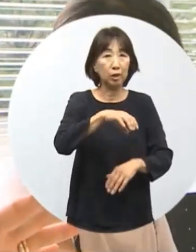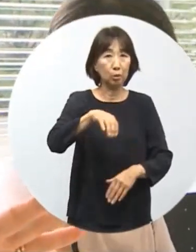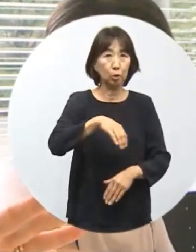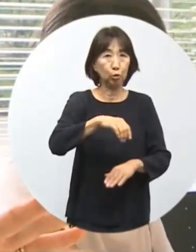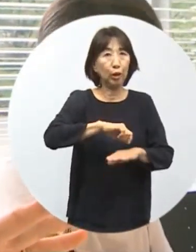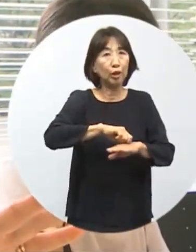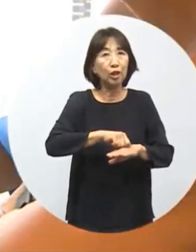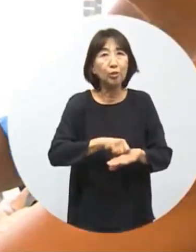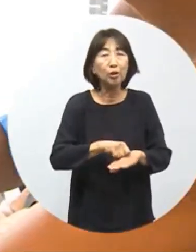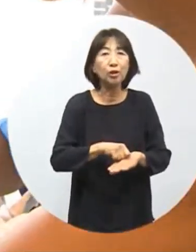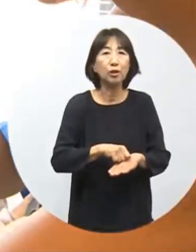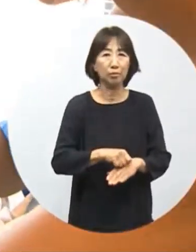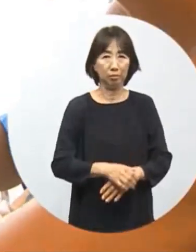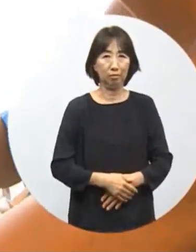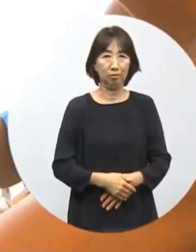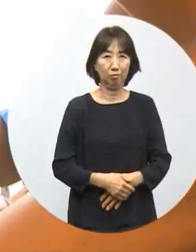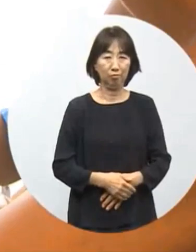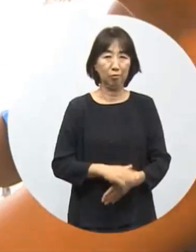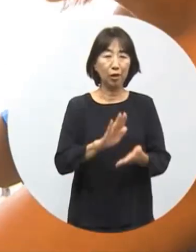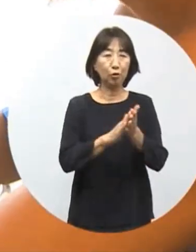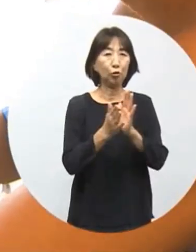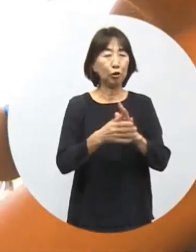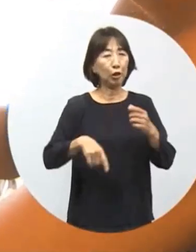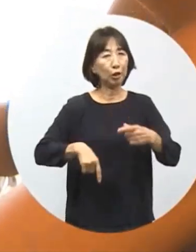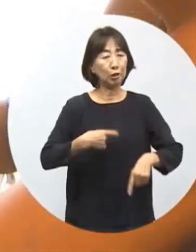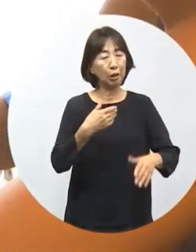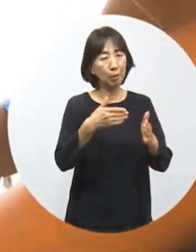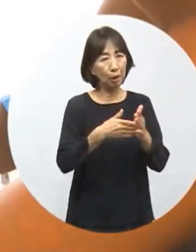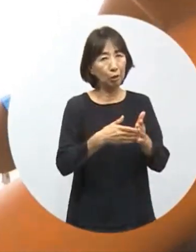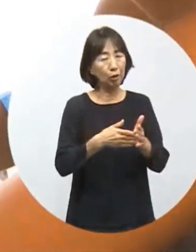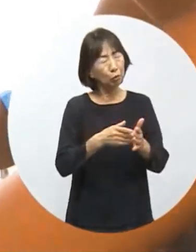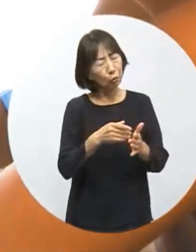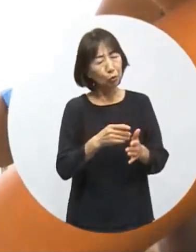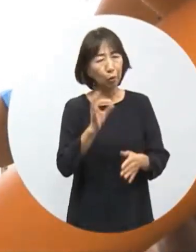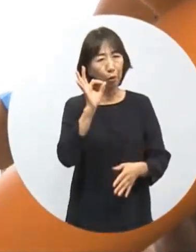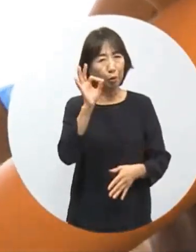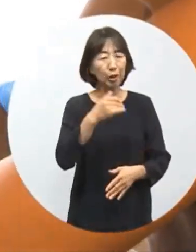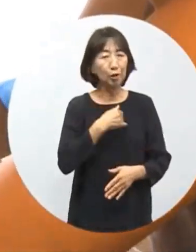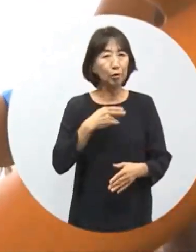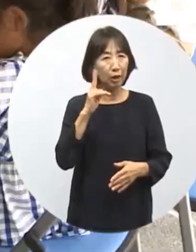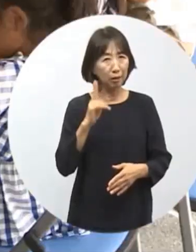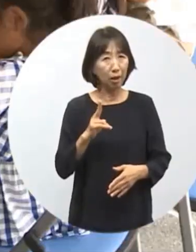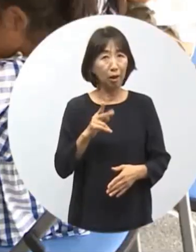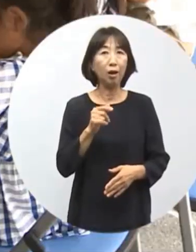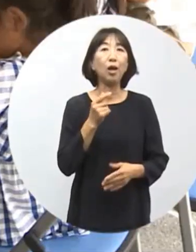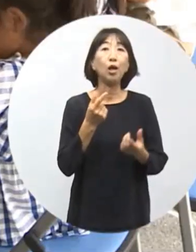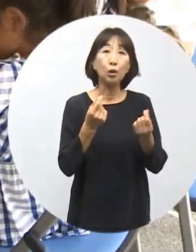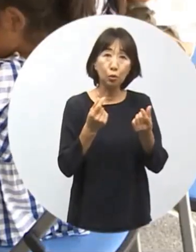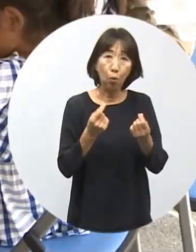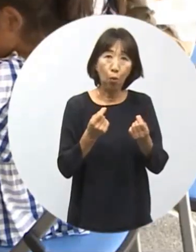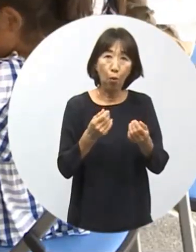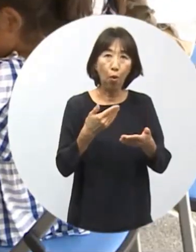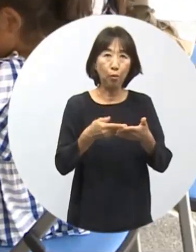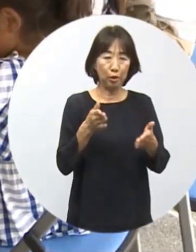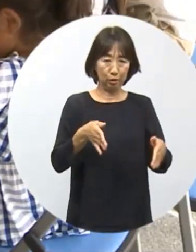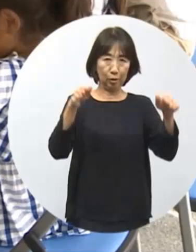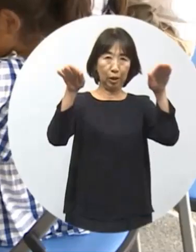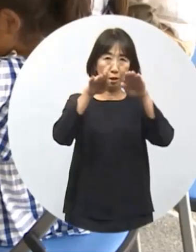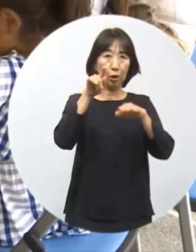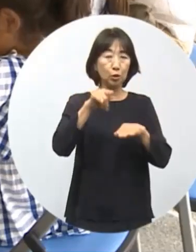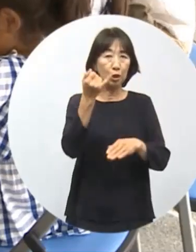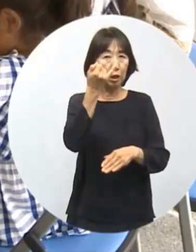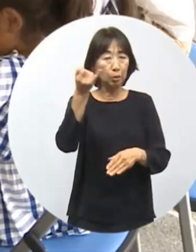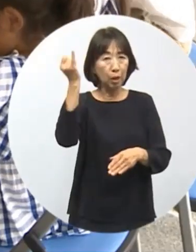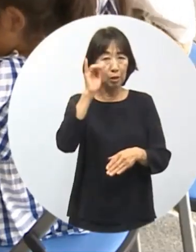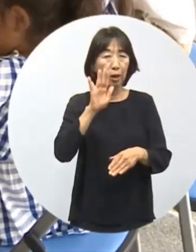厳しいんで、 幼稚園生まではちょっと見れるかなって。 そう、美術館にはそんなイメージ